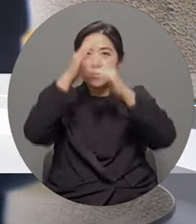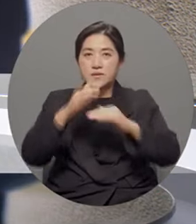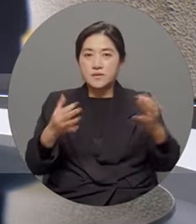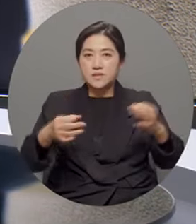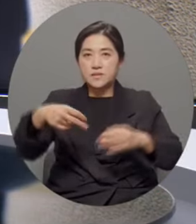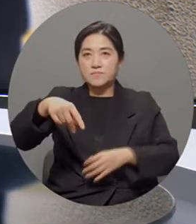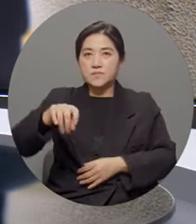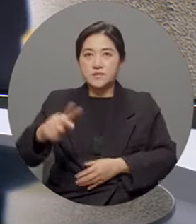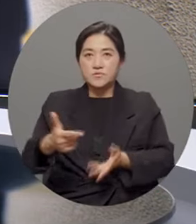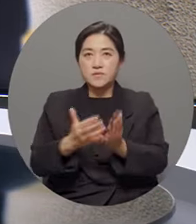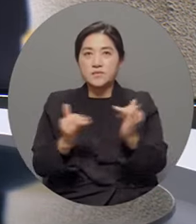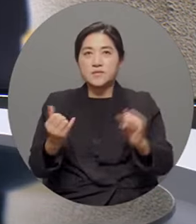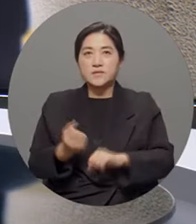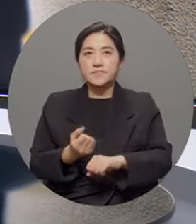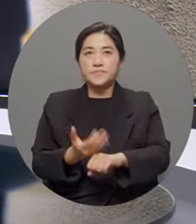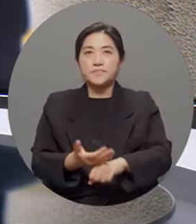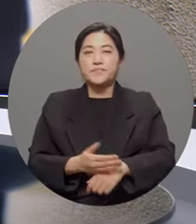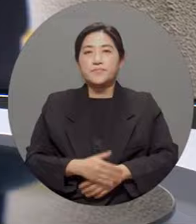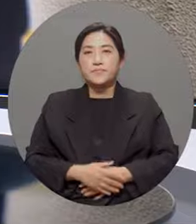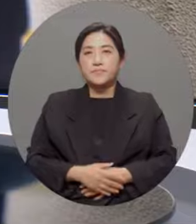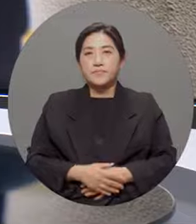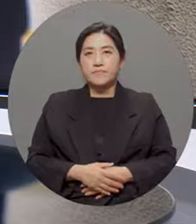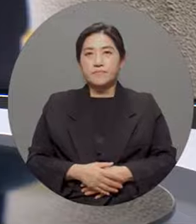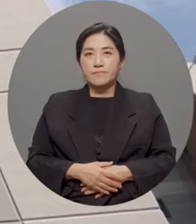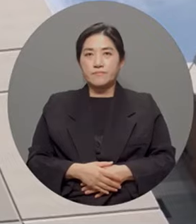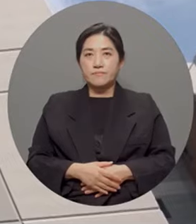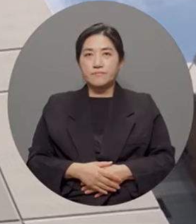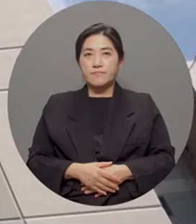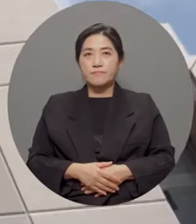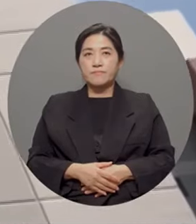소식은 김상훈 기자가 전하겠습니다.